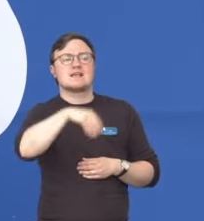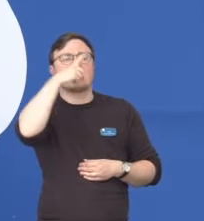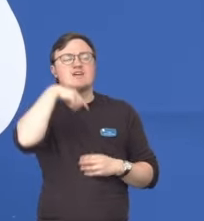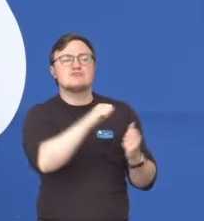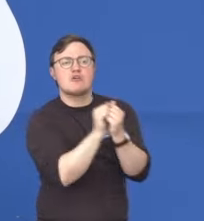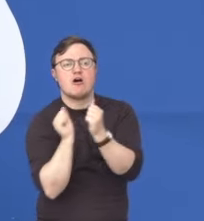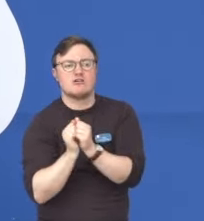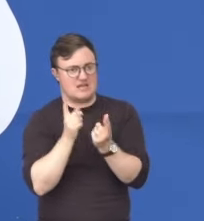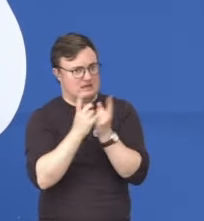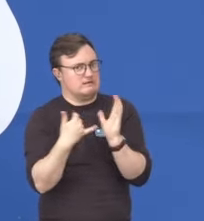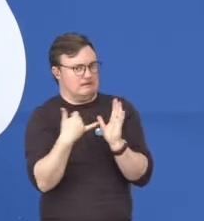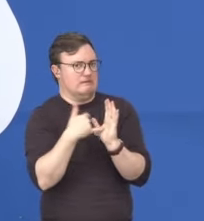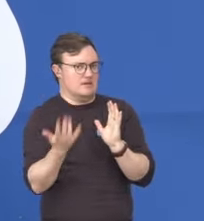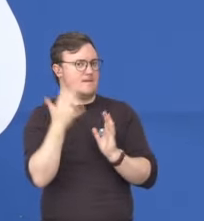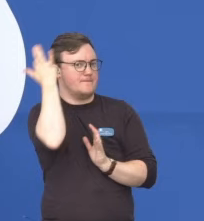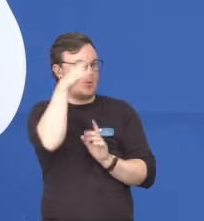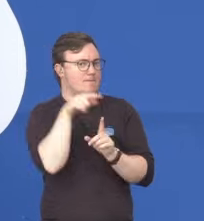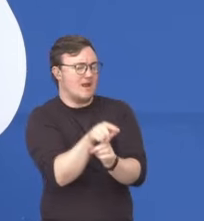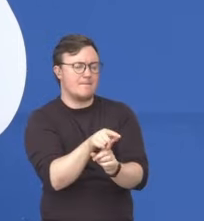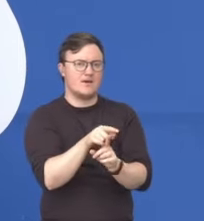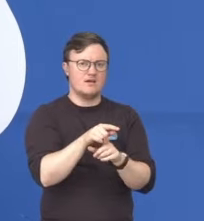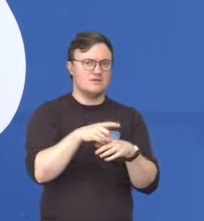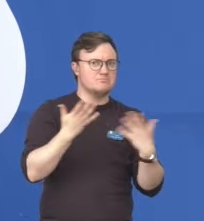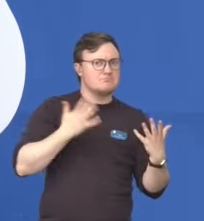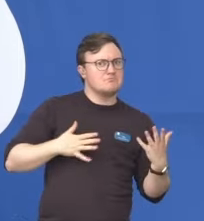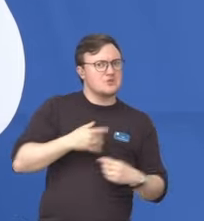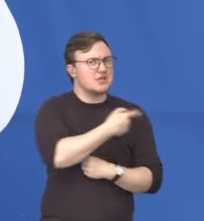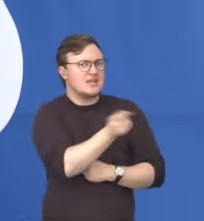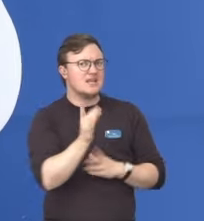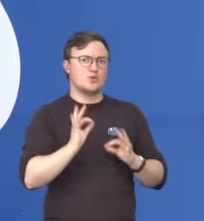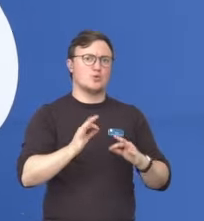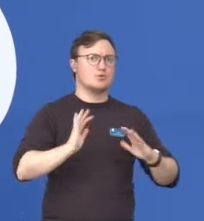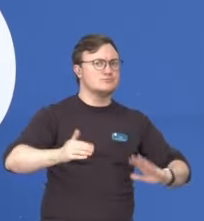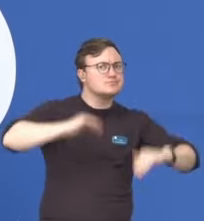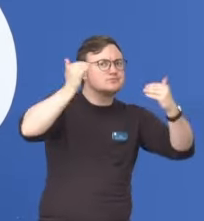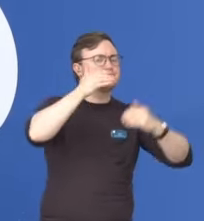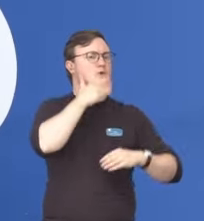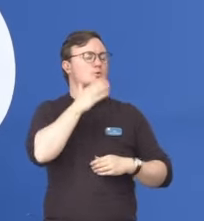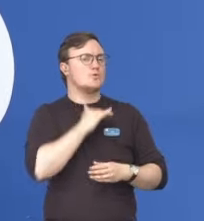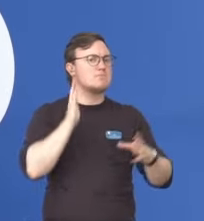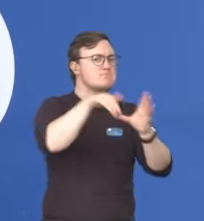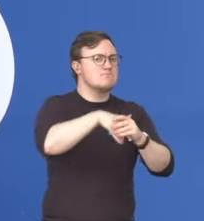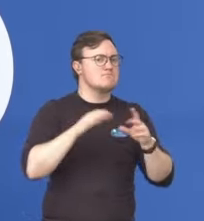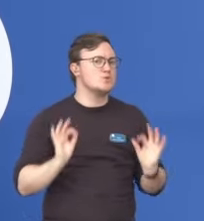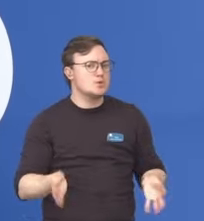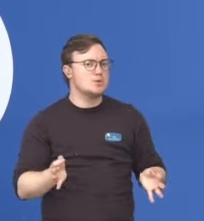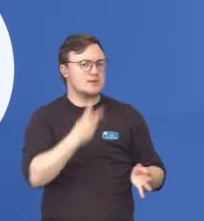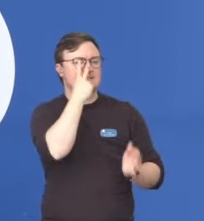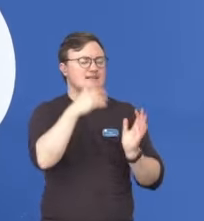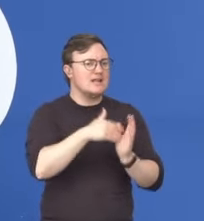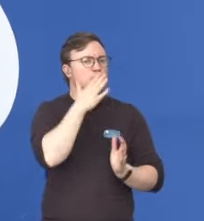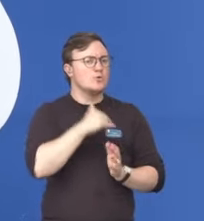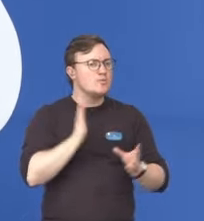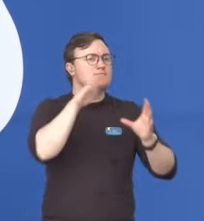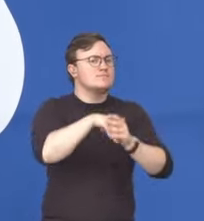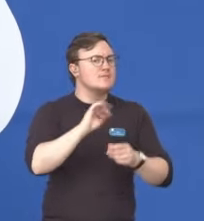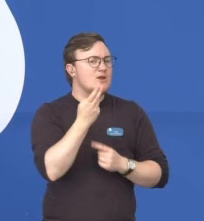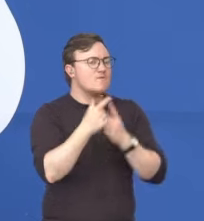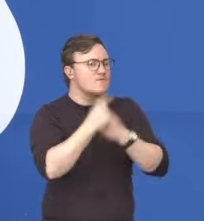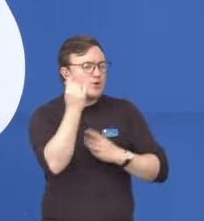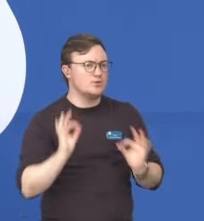att det kan vara en del av problembilden. Hur tycker ni att man ska göra för att öka ungas deltagande och engagemang i EU-valet? Ja,